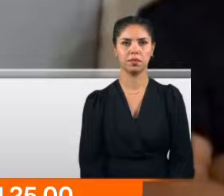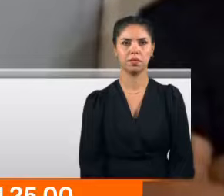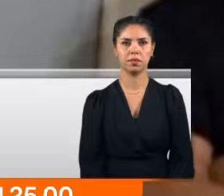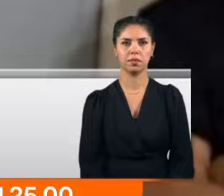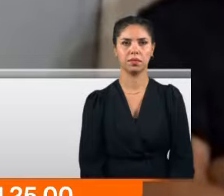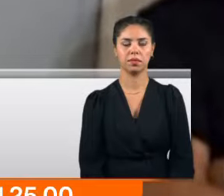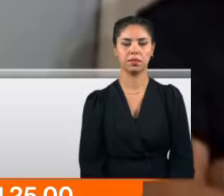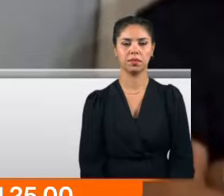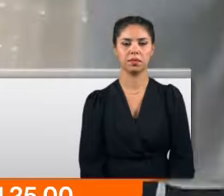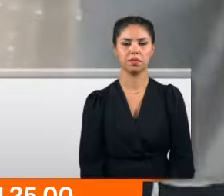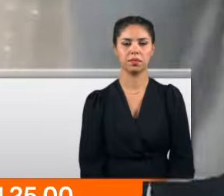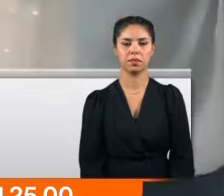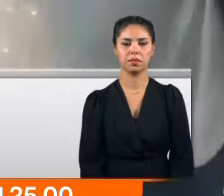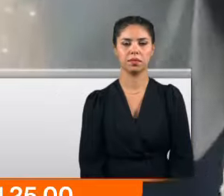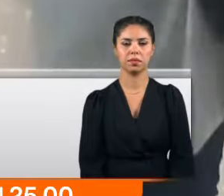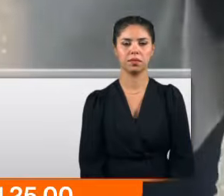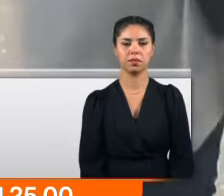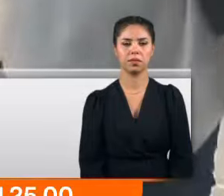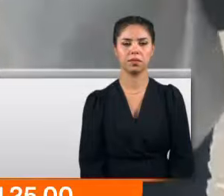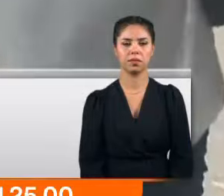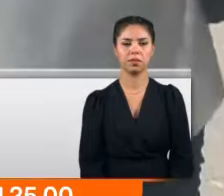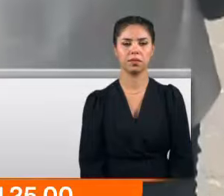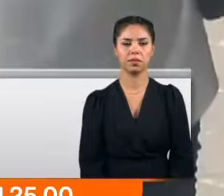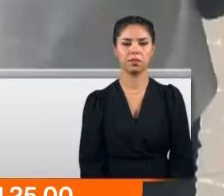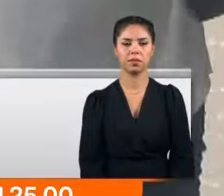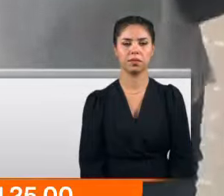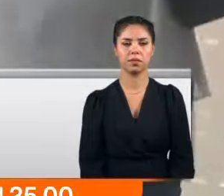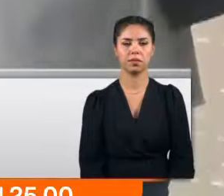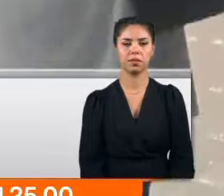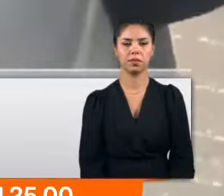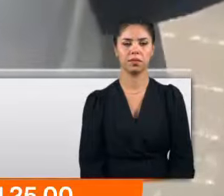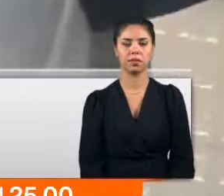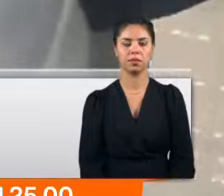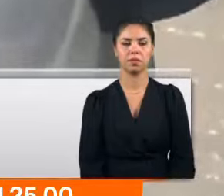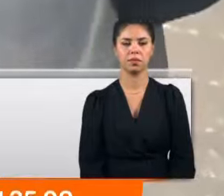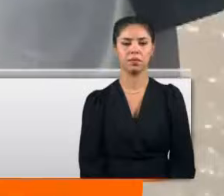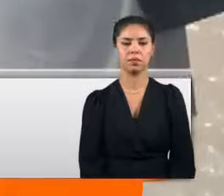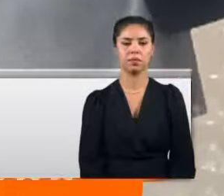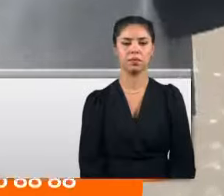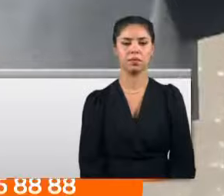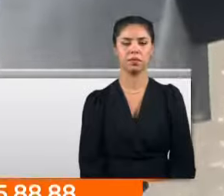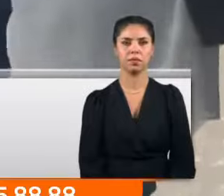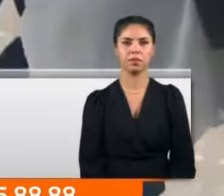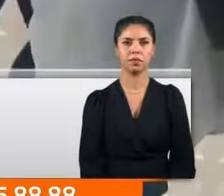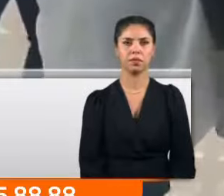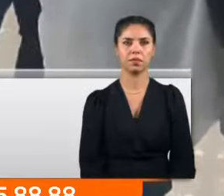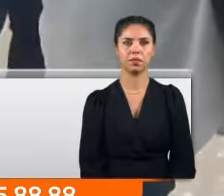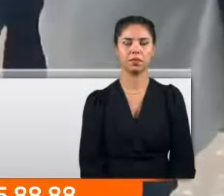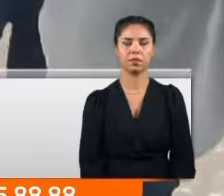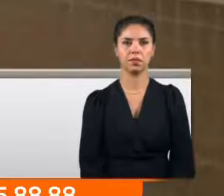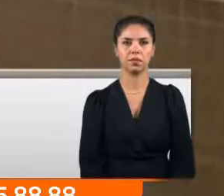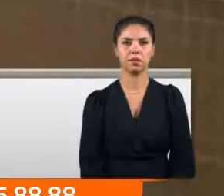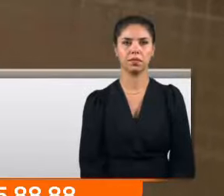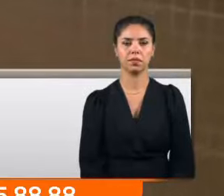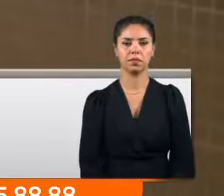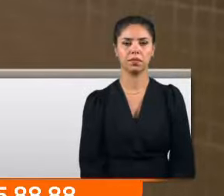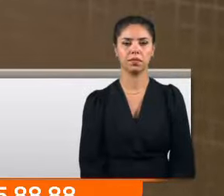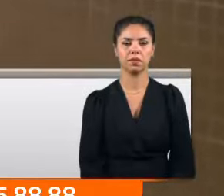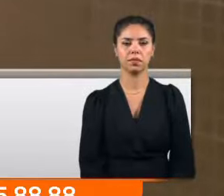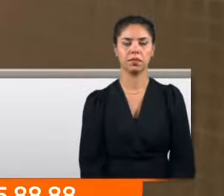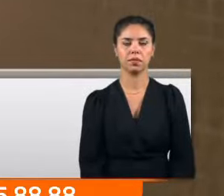kadar izleyeceğiz. Şu 7 yaşındaki oğlumu ömrüne sebep oldu. Ben de rüşvet istedi, verdi, para yaptı. Rüşvet